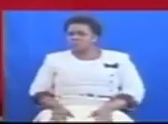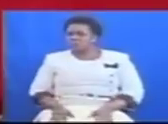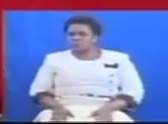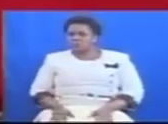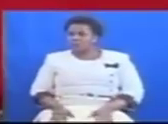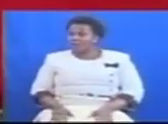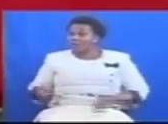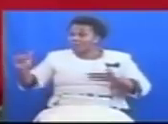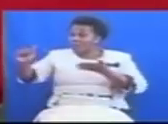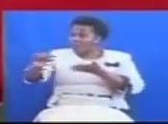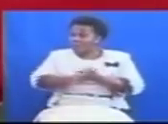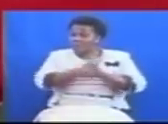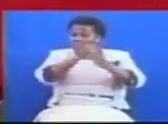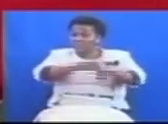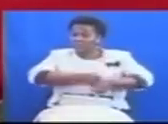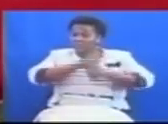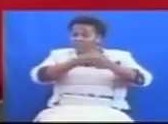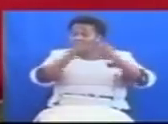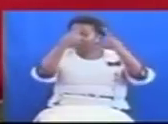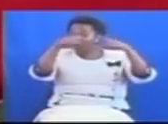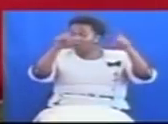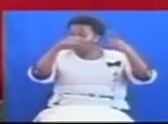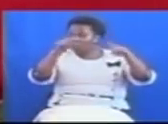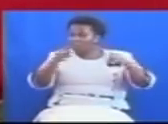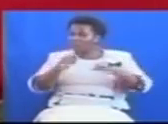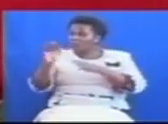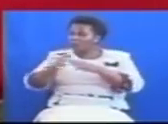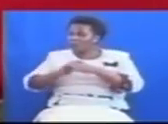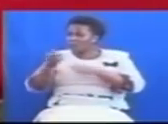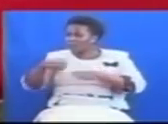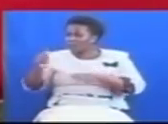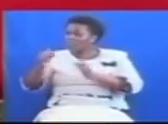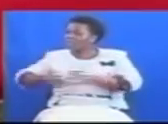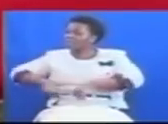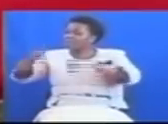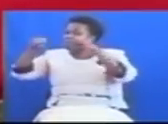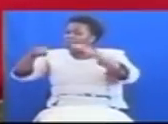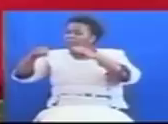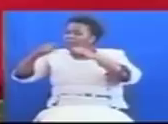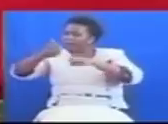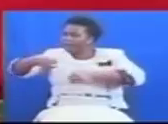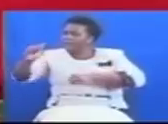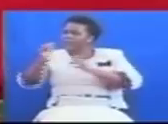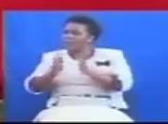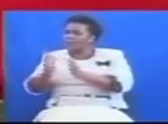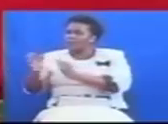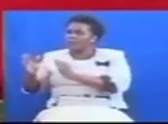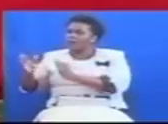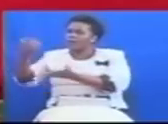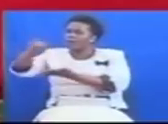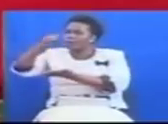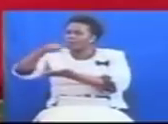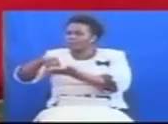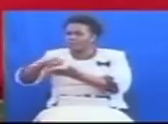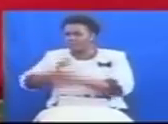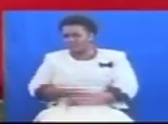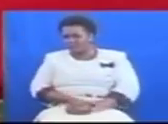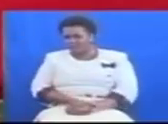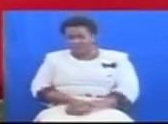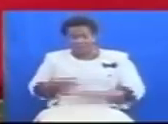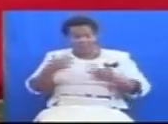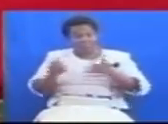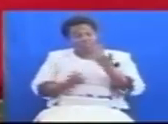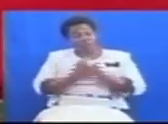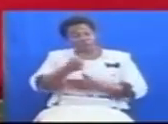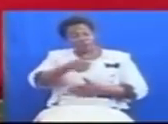kama halijaendelezwa, wahusika wa kwanza ni zile mamlaka zenyewe za upangaji miji katika maeneo yao. Kwa hiyo kama wao